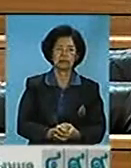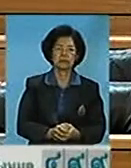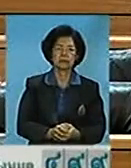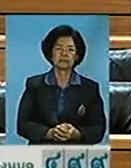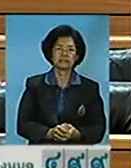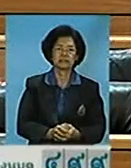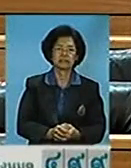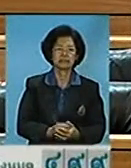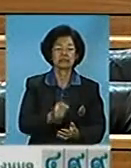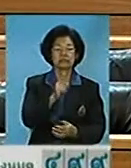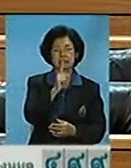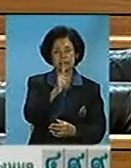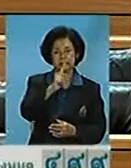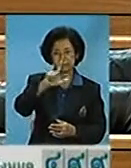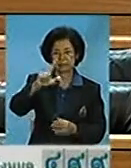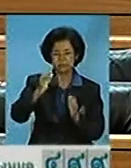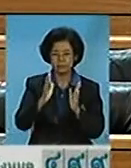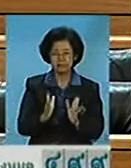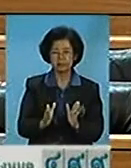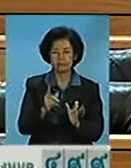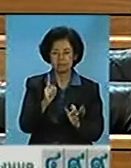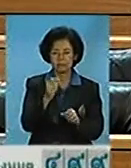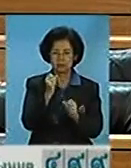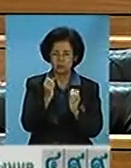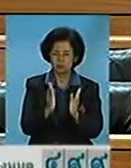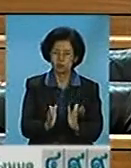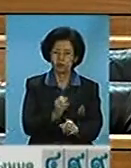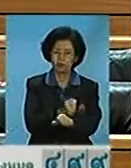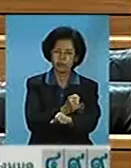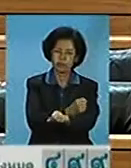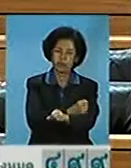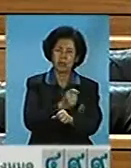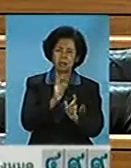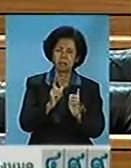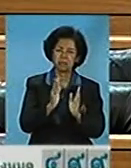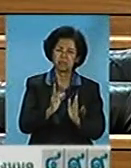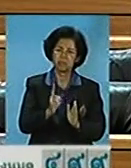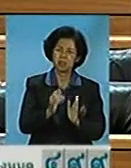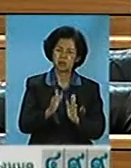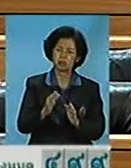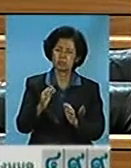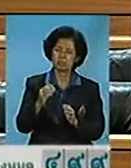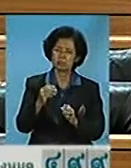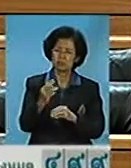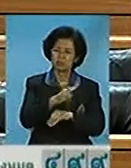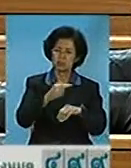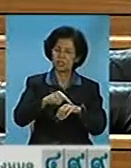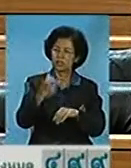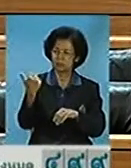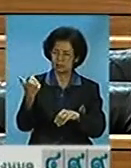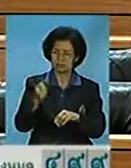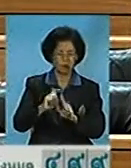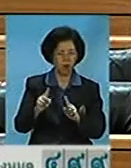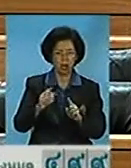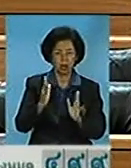ยากคิดว่า1ล้านคนและเป็นแรงงานต่างด้าวแค่นั้นเองนะครับคนไทยเยอะครับ ที่มีอ